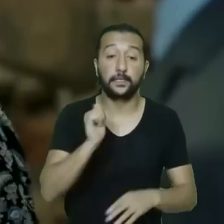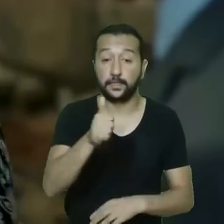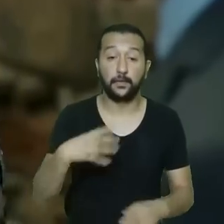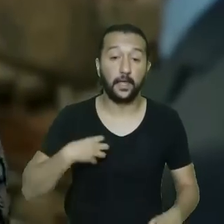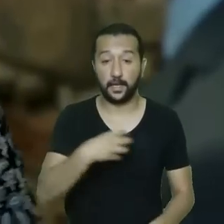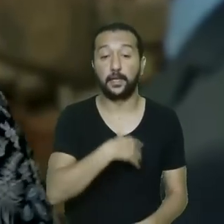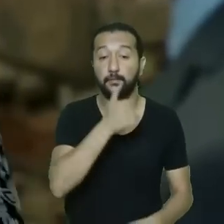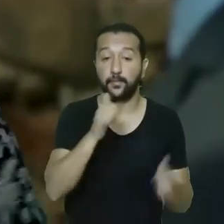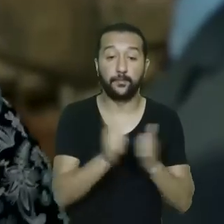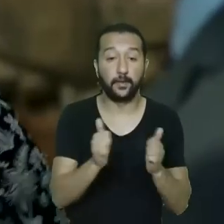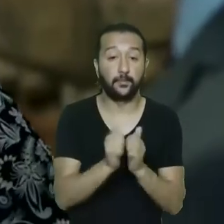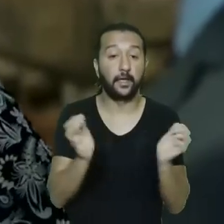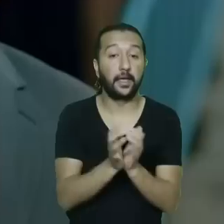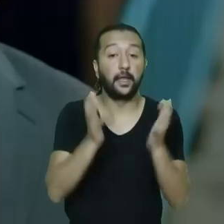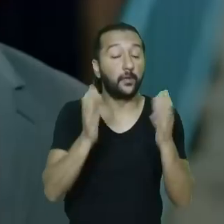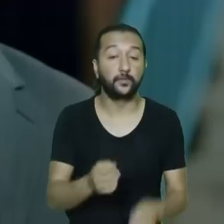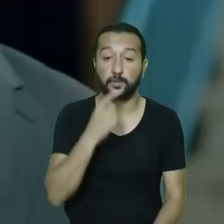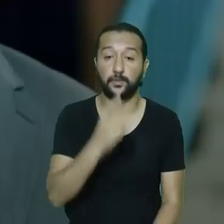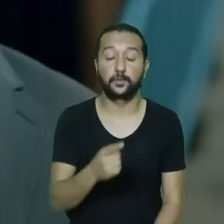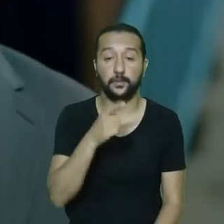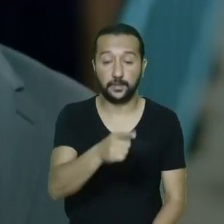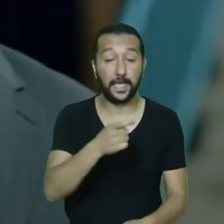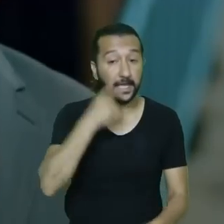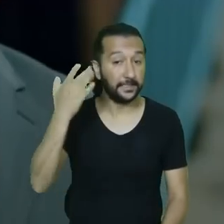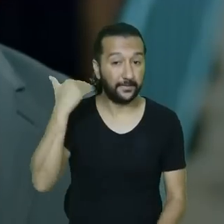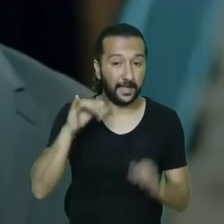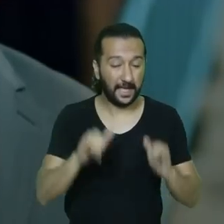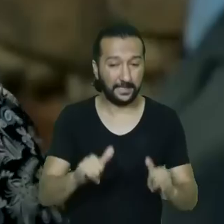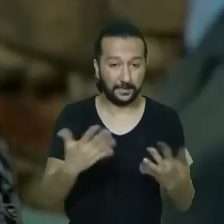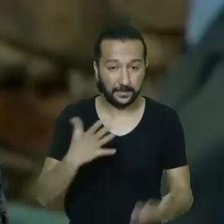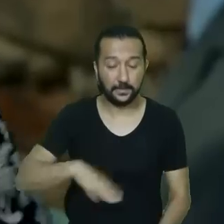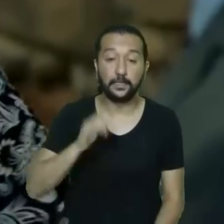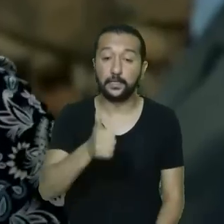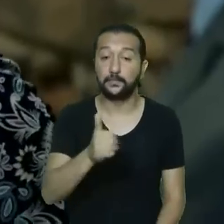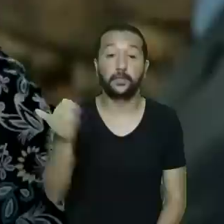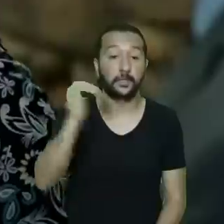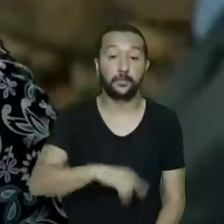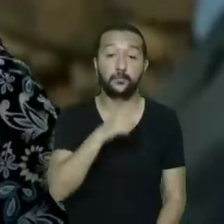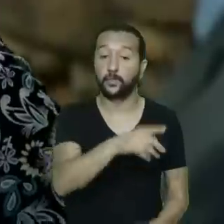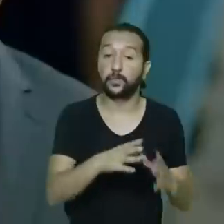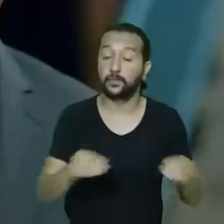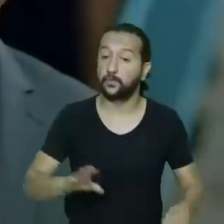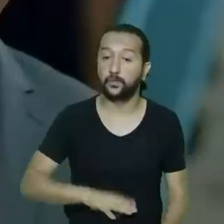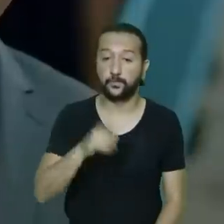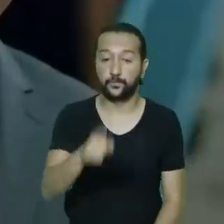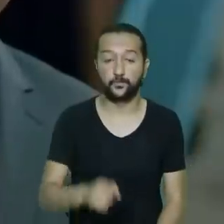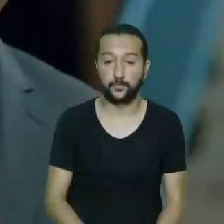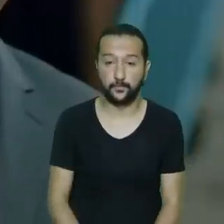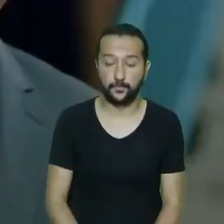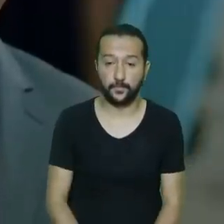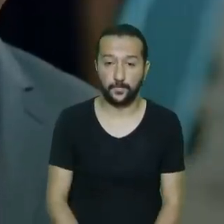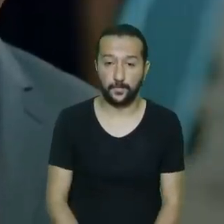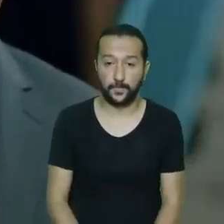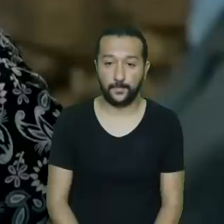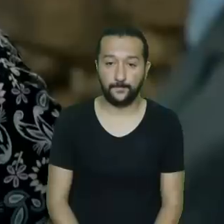zaman analı babalı bir aile olacağız ha? Eskiden olduğu gibi ne zaman geçecek bunlar oğlum? Süleyman